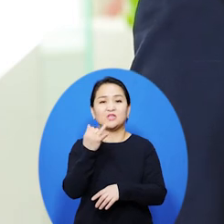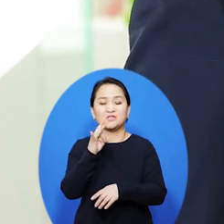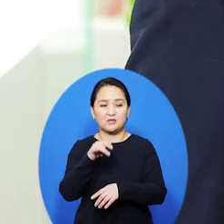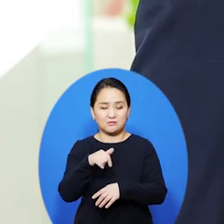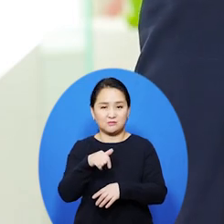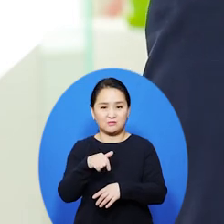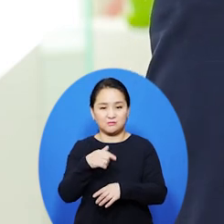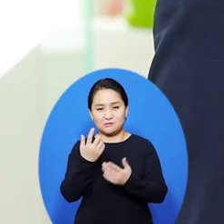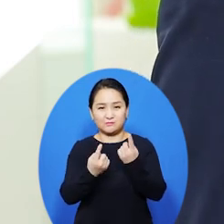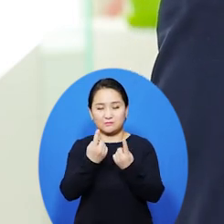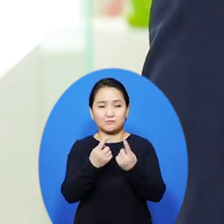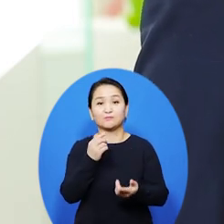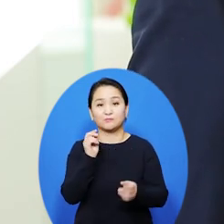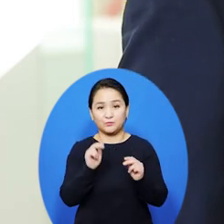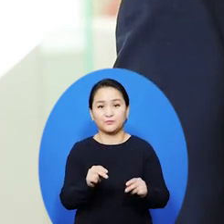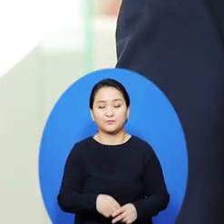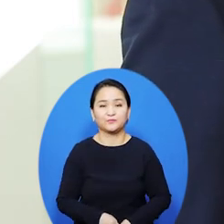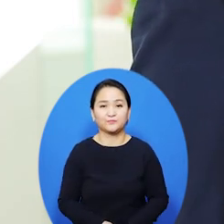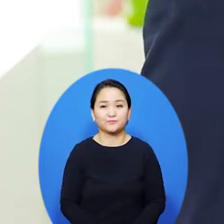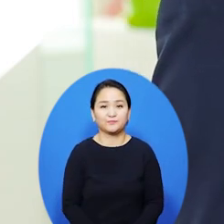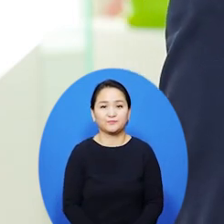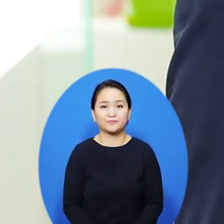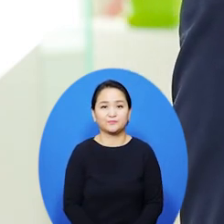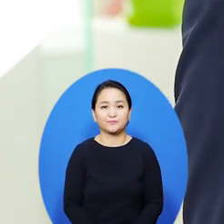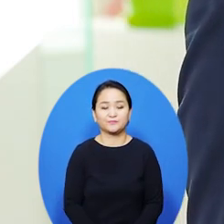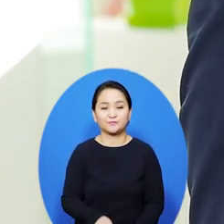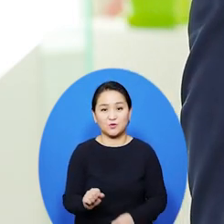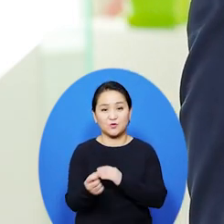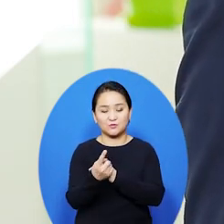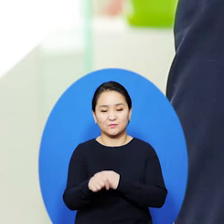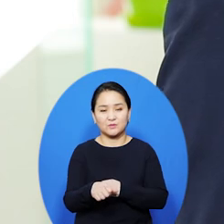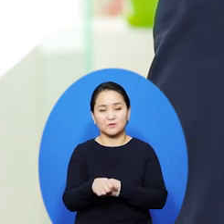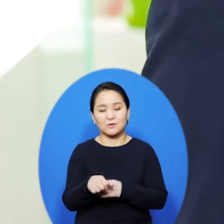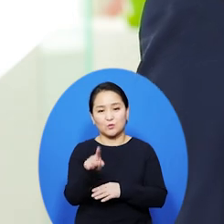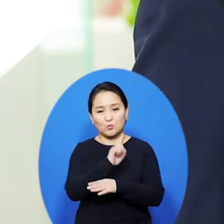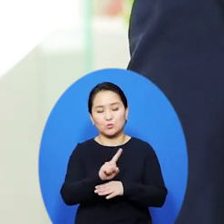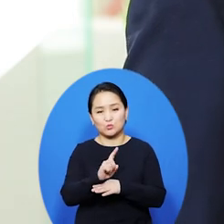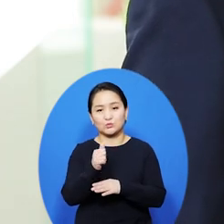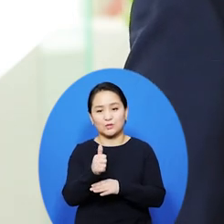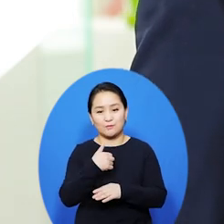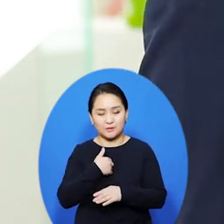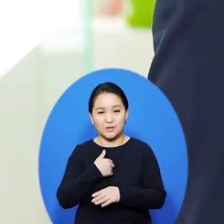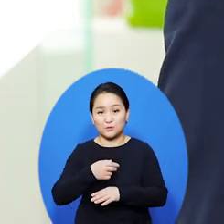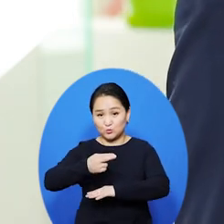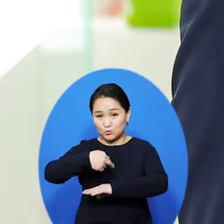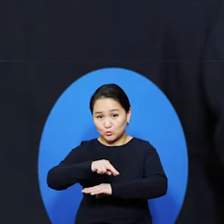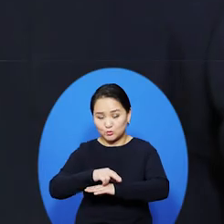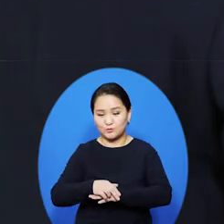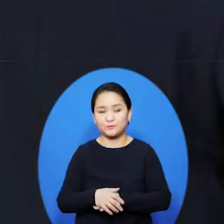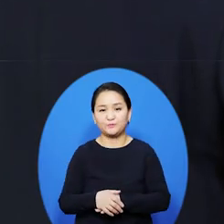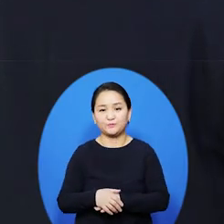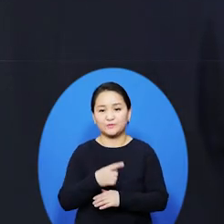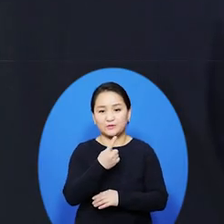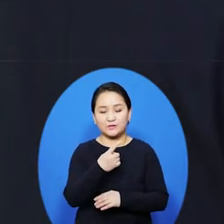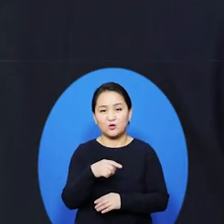очиж шалгаруулдаг. Энэ онцлогтой болсон. Энэ бол харахад бол маш үр дүнтэй. За манай дүүргийн хувьд бол